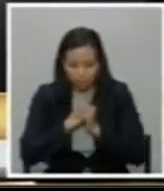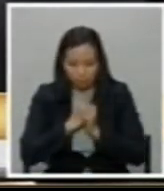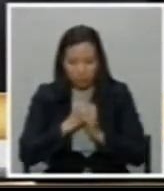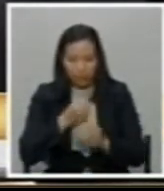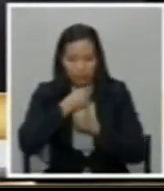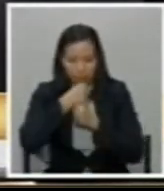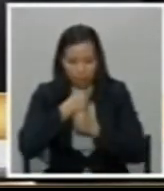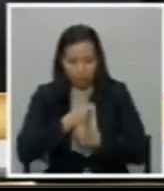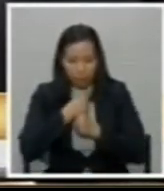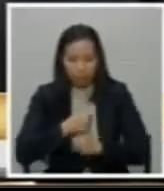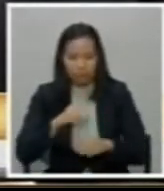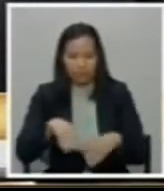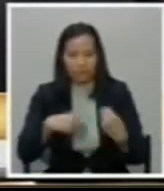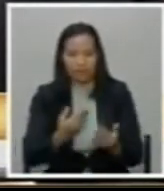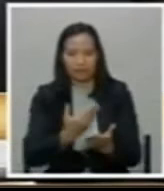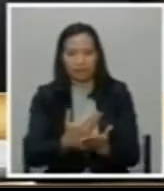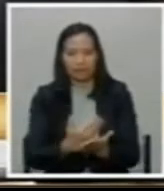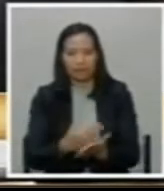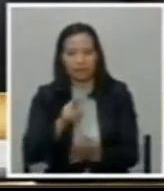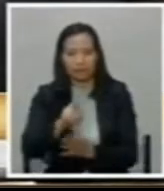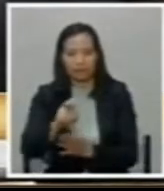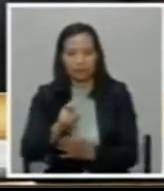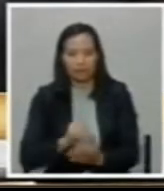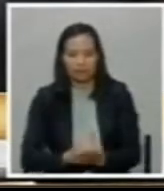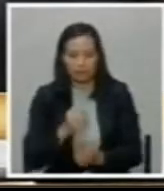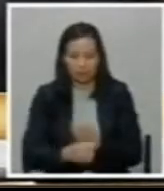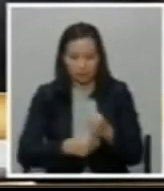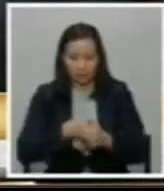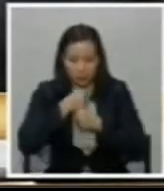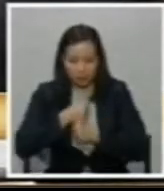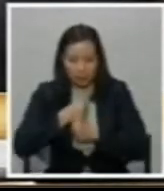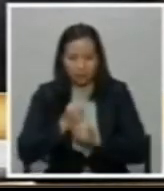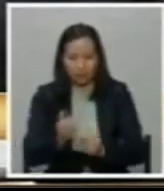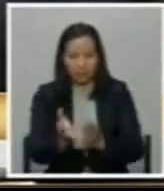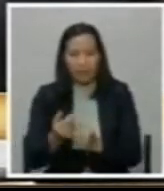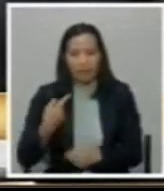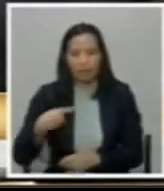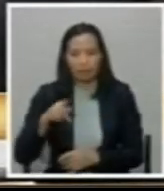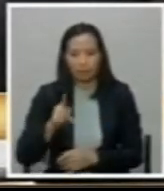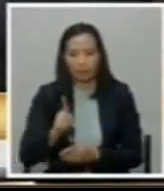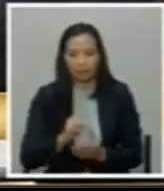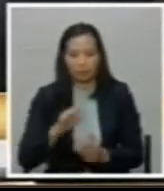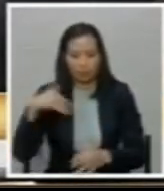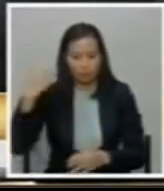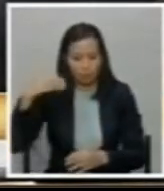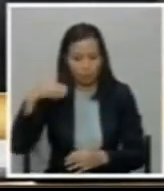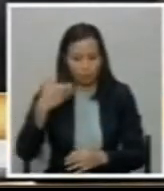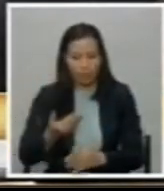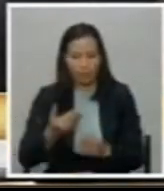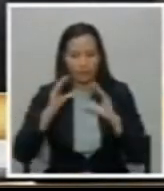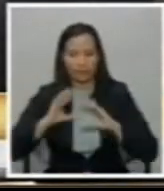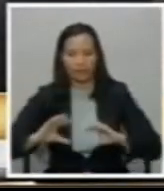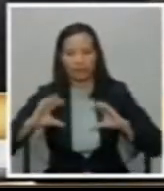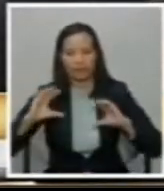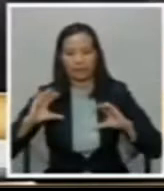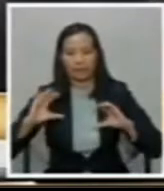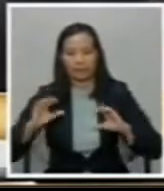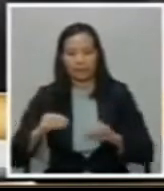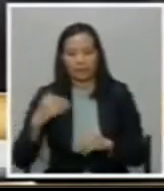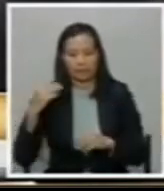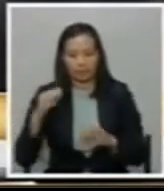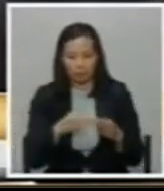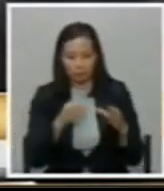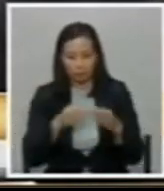แค่คนละ200บาทก็จะมีคนชราจำนวนหนึ่งที่ได้ประโยชน์จากนั้นมาก็มีรัฐบาลชุดต่อ